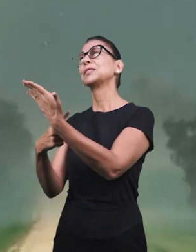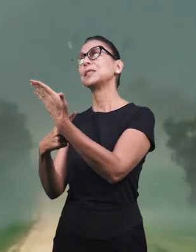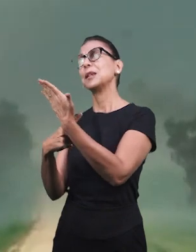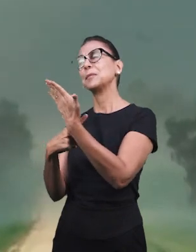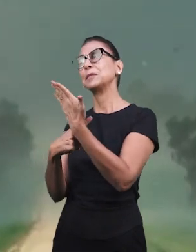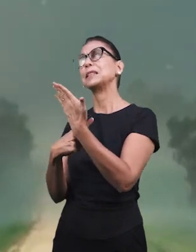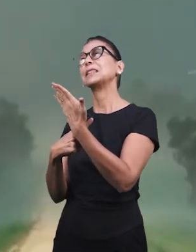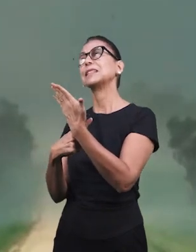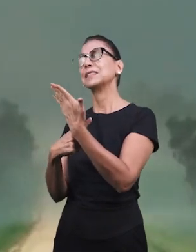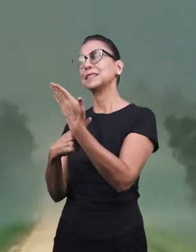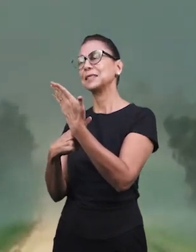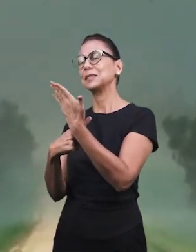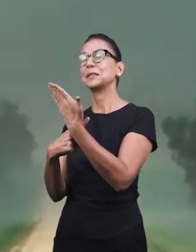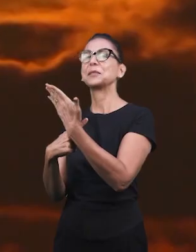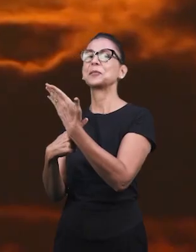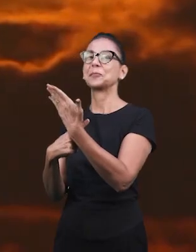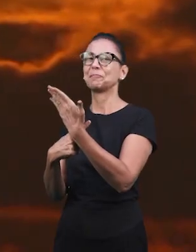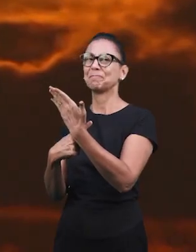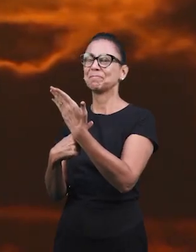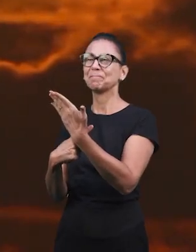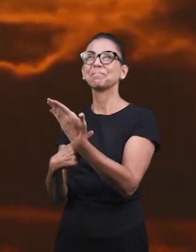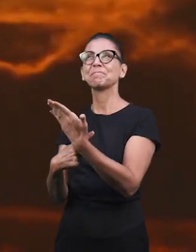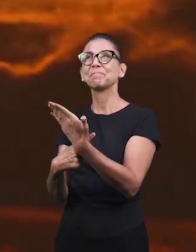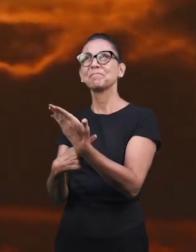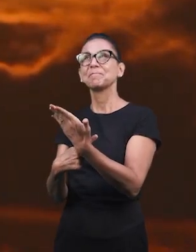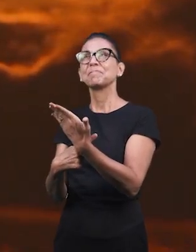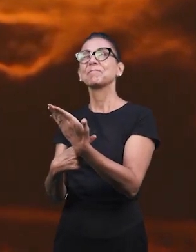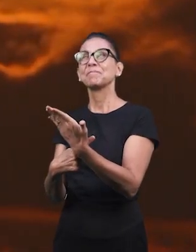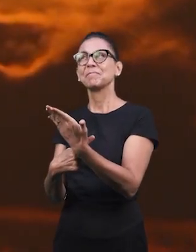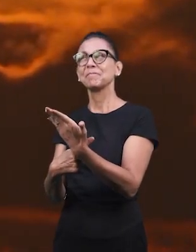то я прошу: Господь, вот я, помоги мне.